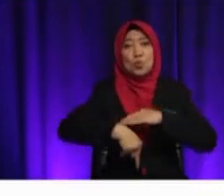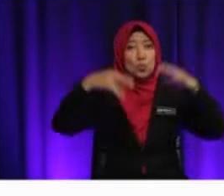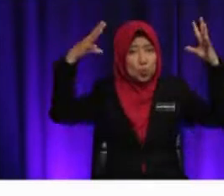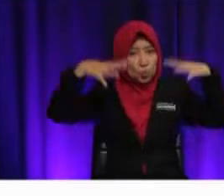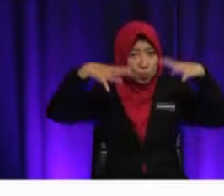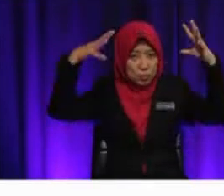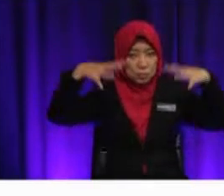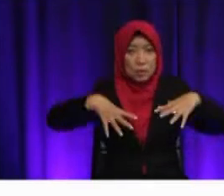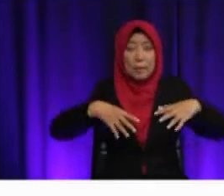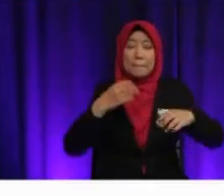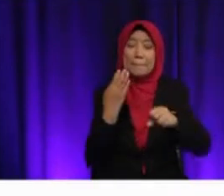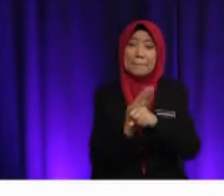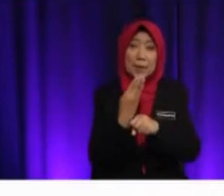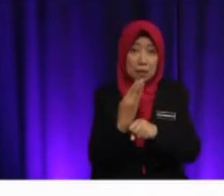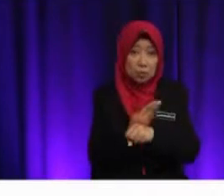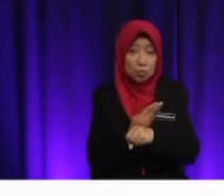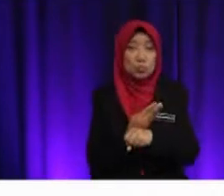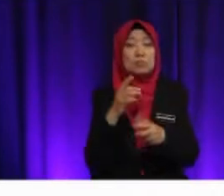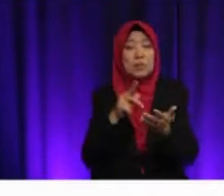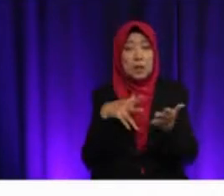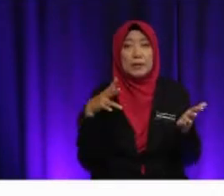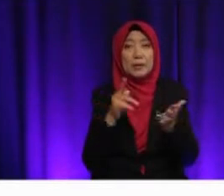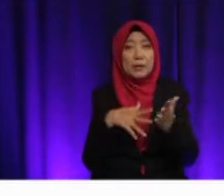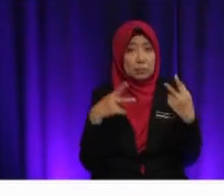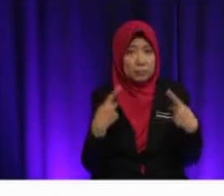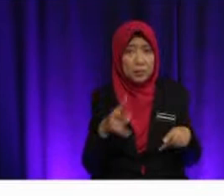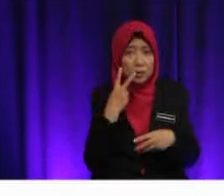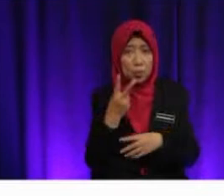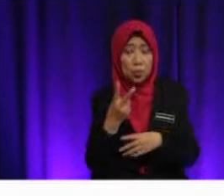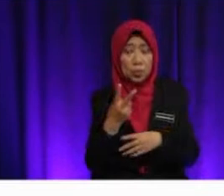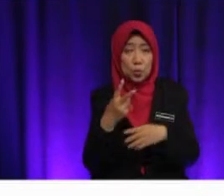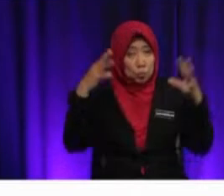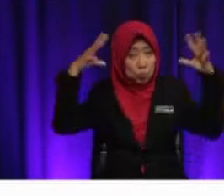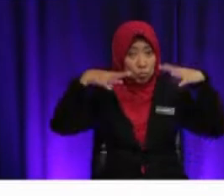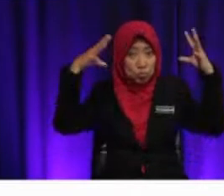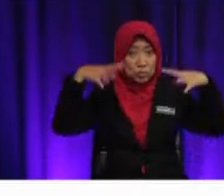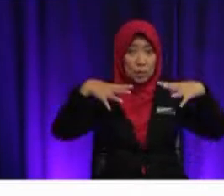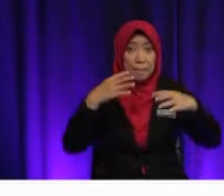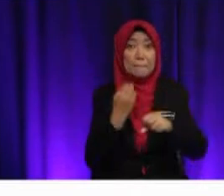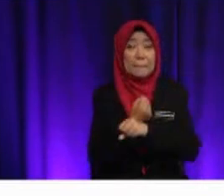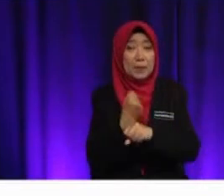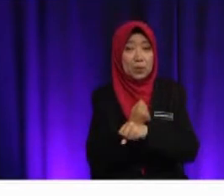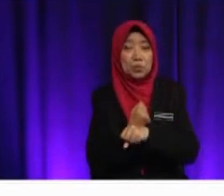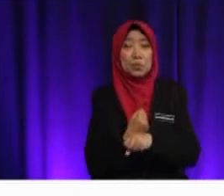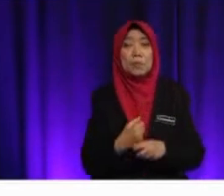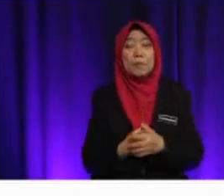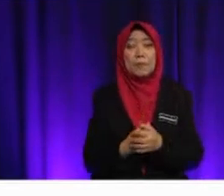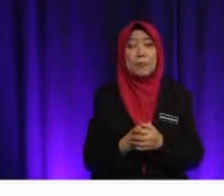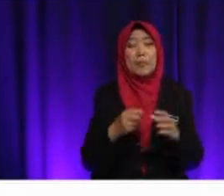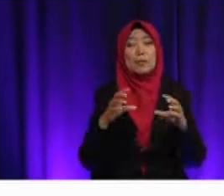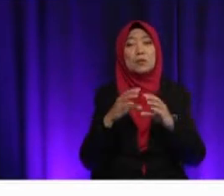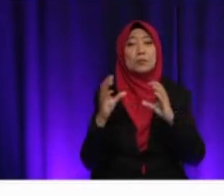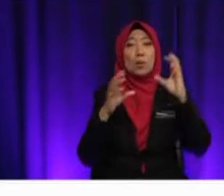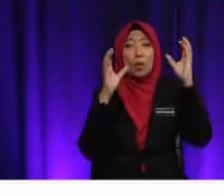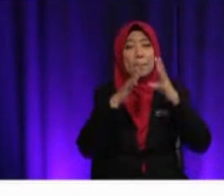pula menurunkan hujan batu. Kadang-kadang turun hujan batu. Pernah tengok tak hujan batu? Dan daripada gumpalan awan besar, lalu dia